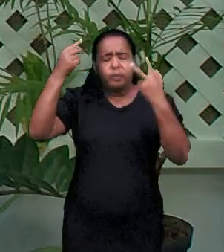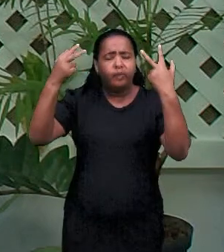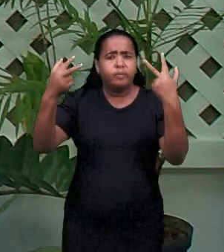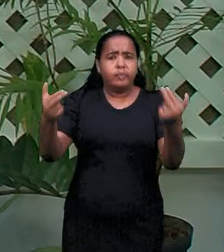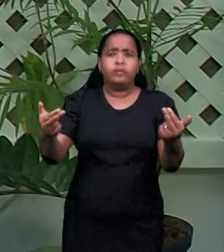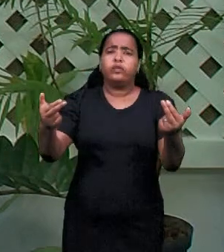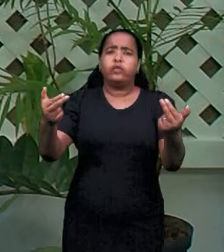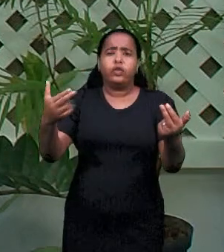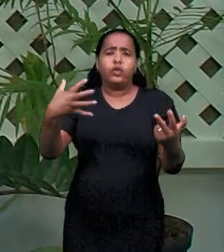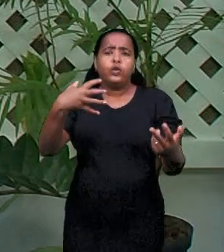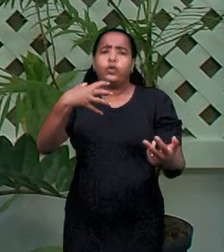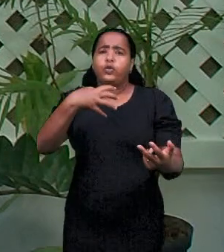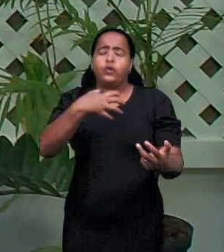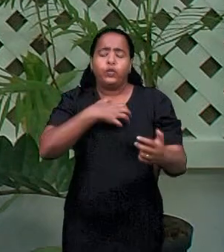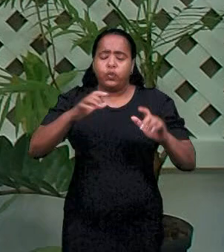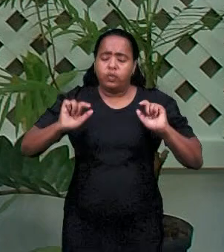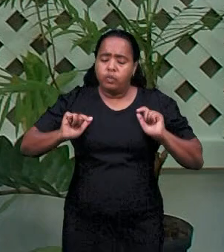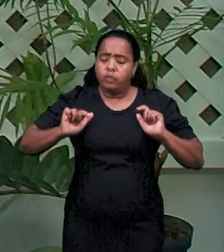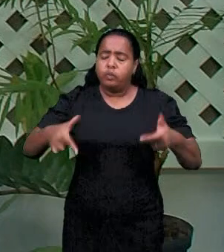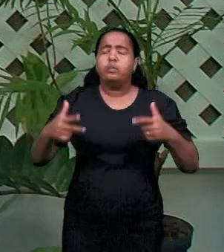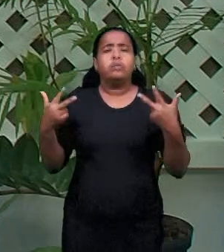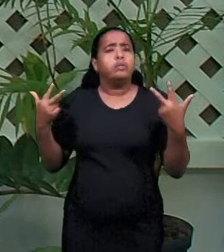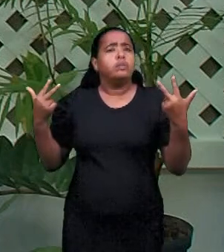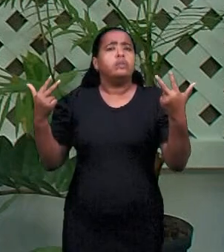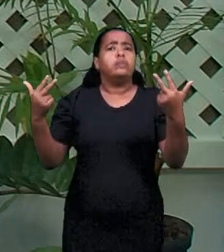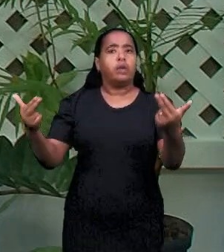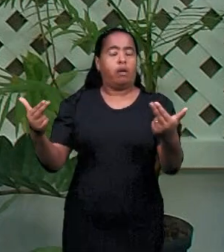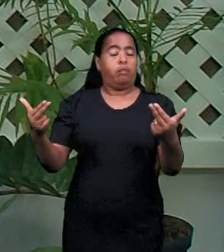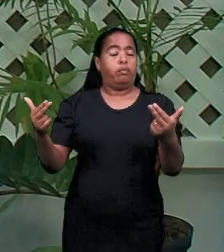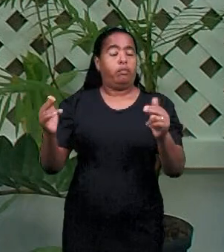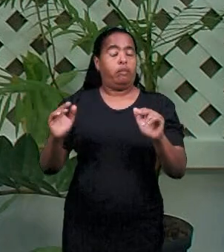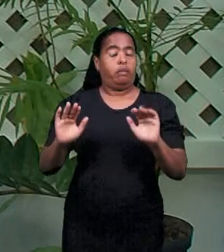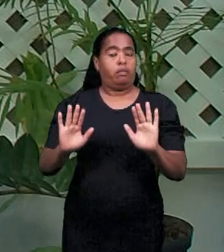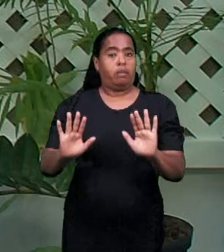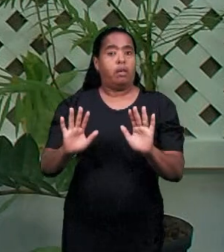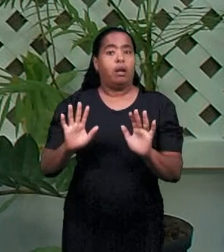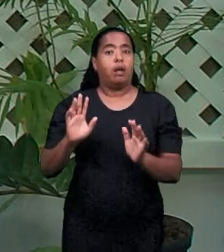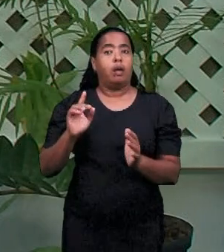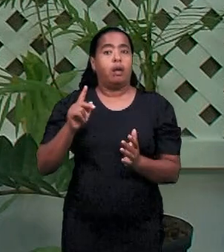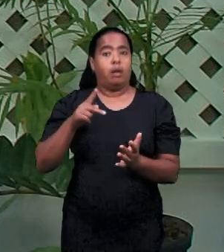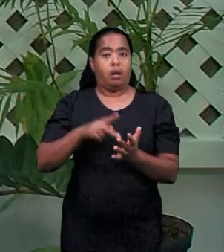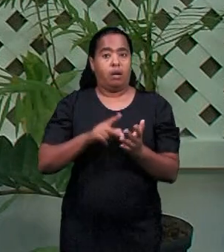d'agir, parce qu'en vérité, les Nicolaïtes,